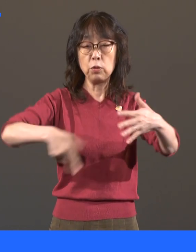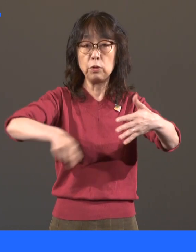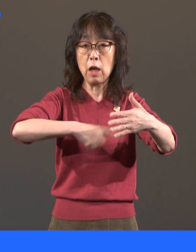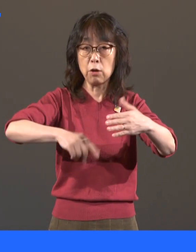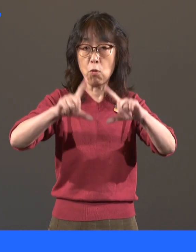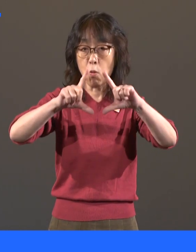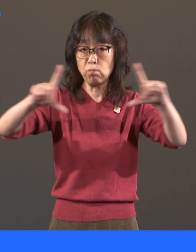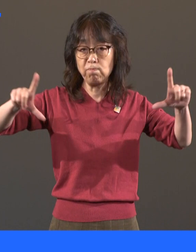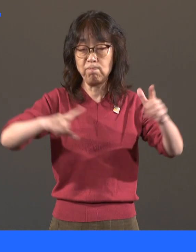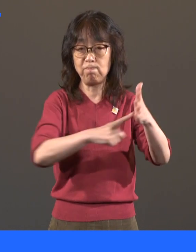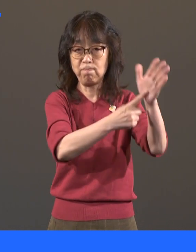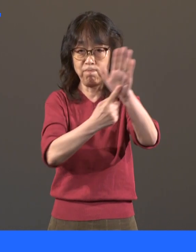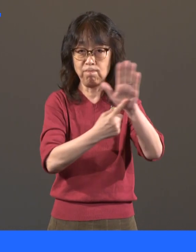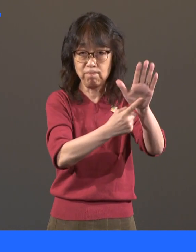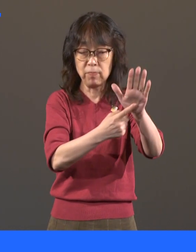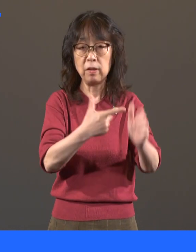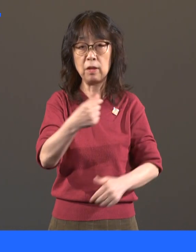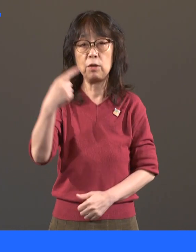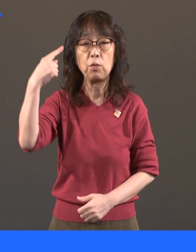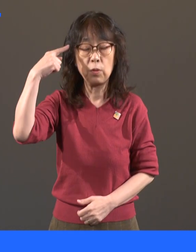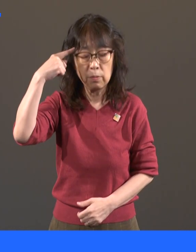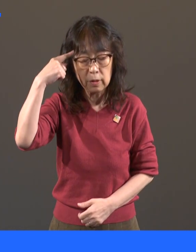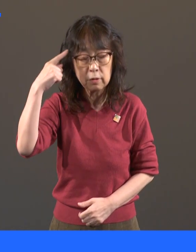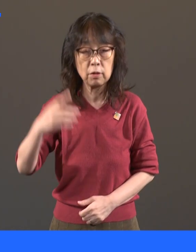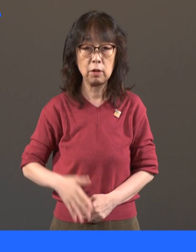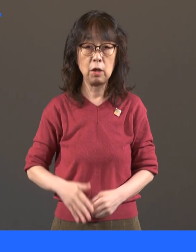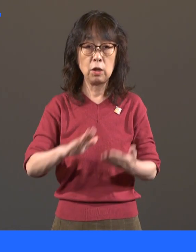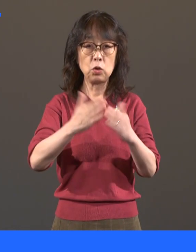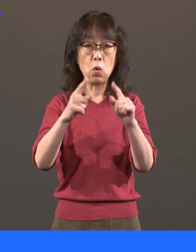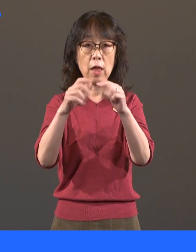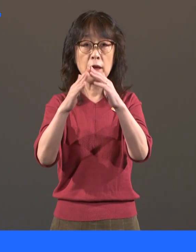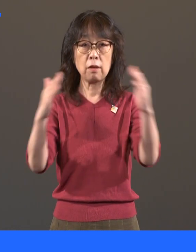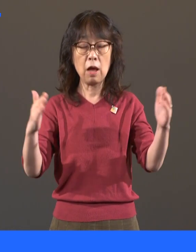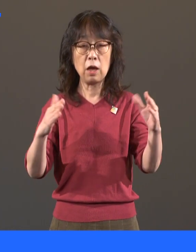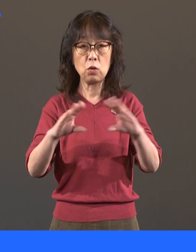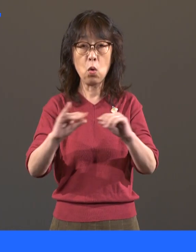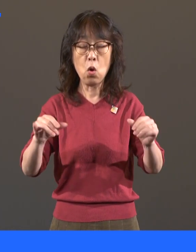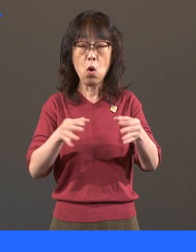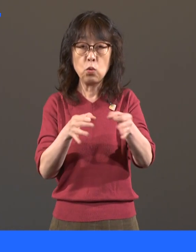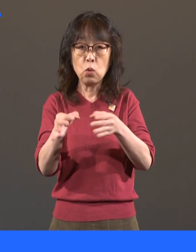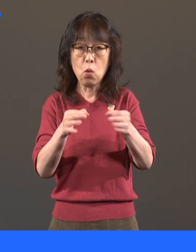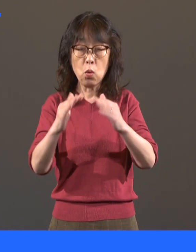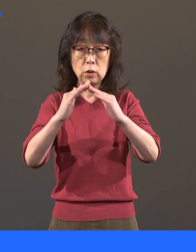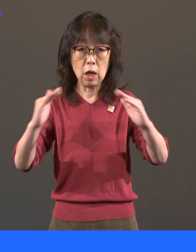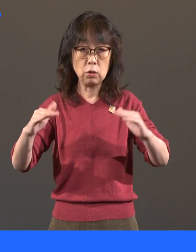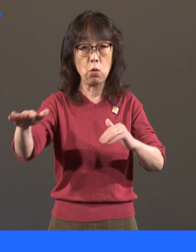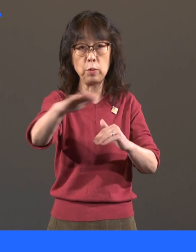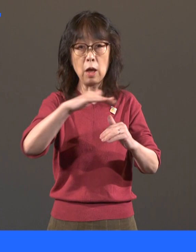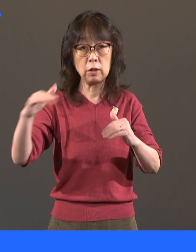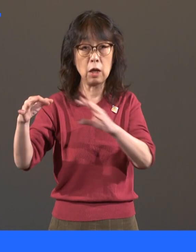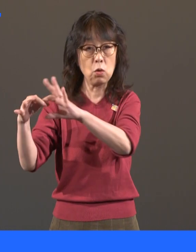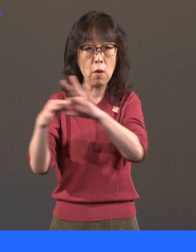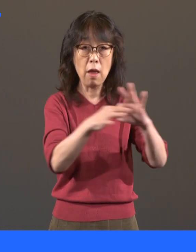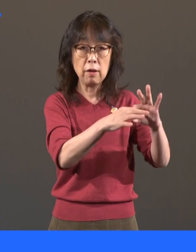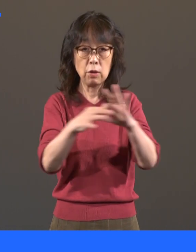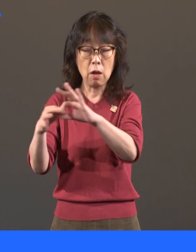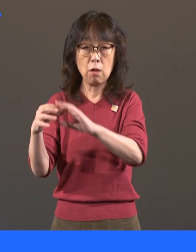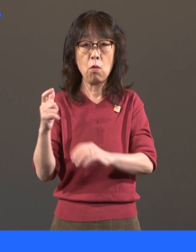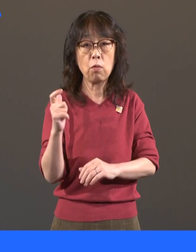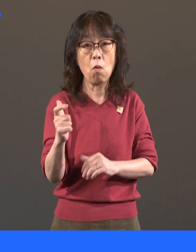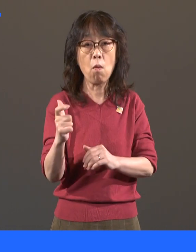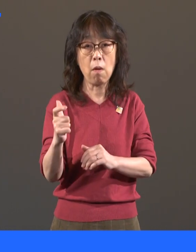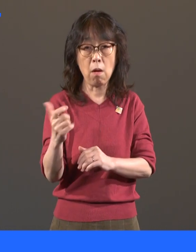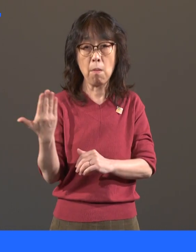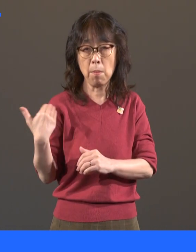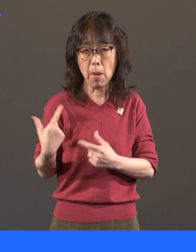周知させていただきます町内会に関する不動産事業者の皆様との連携強化はこれ